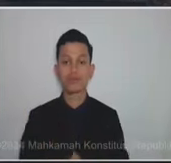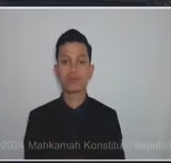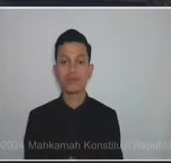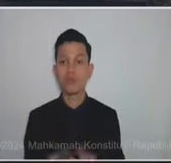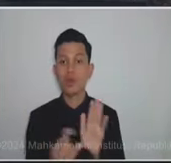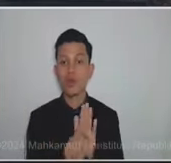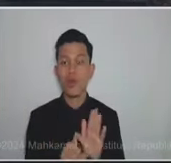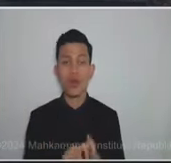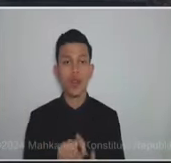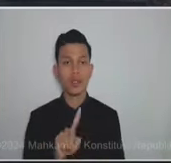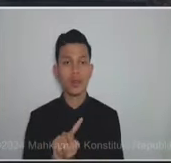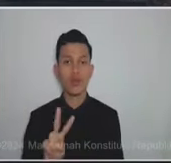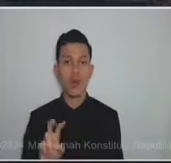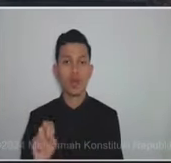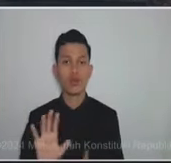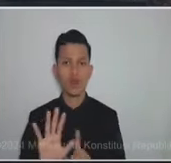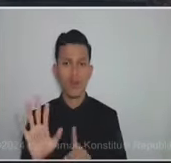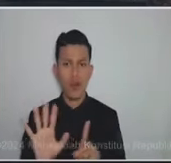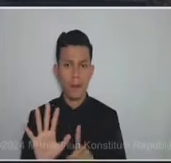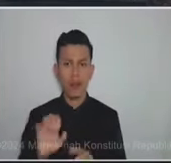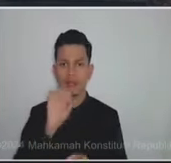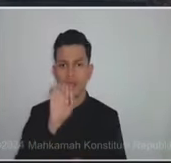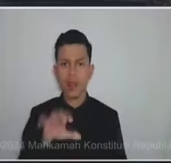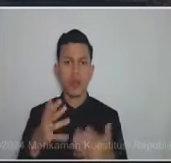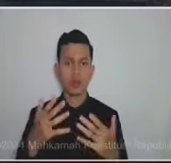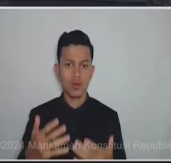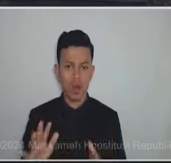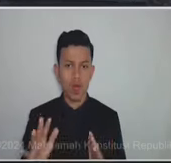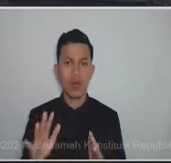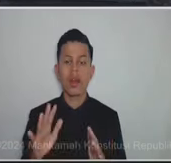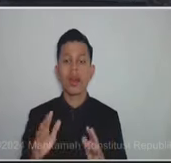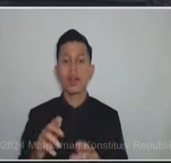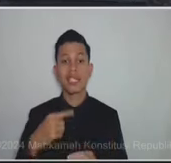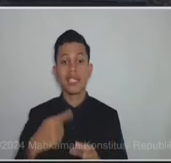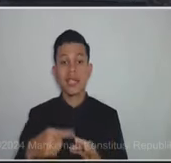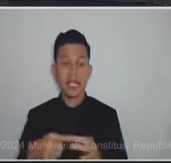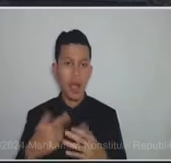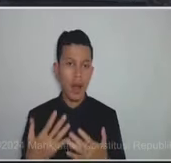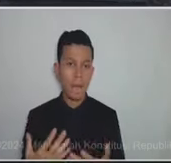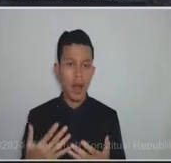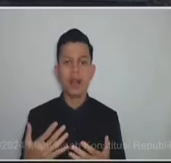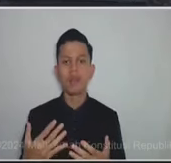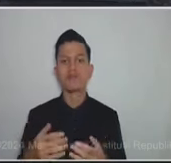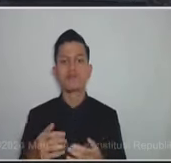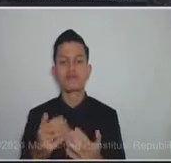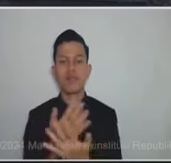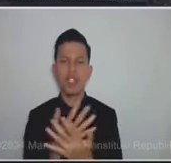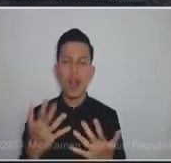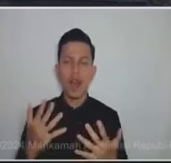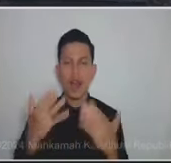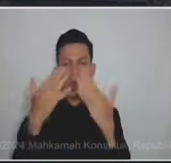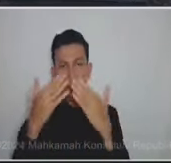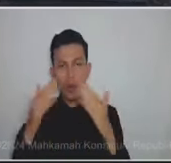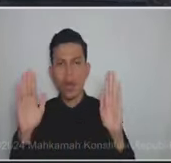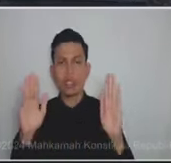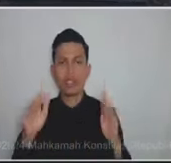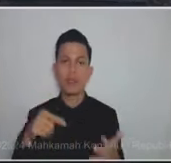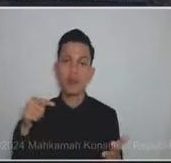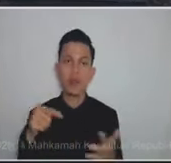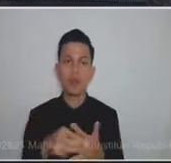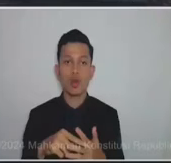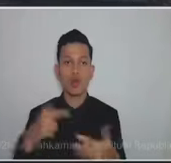1 tahun 2005 tentang dan seterusnya yang pada pokoknya menyatakan kedatan rakyat dan demokrasi dalam pelaksanaan pemilihan gubernur bupati dan